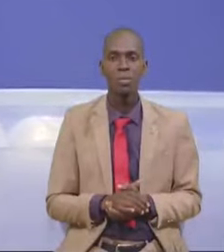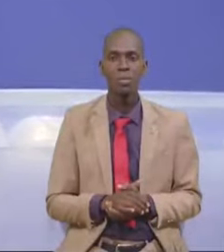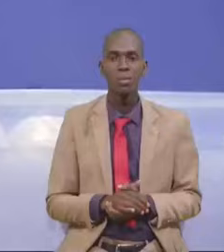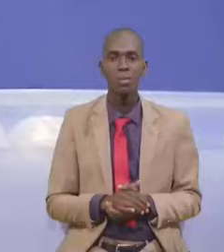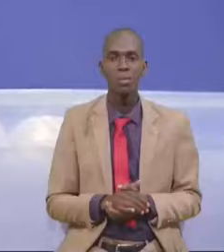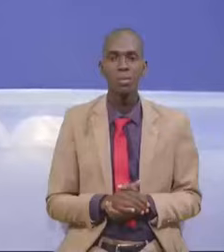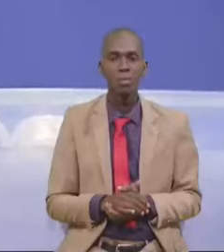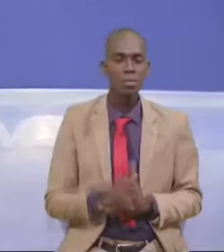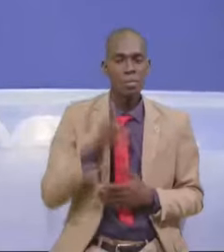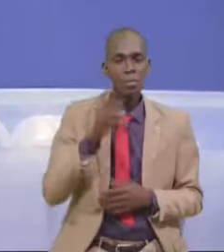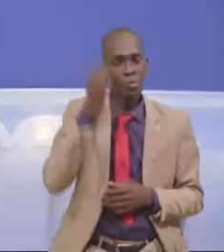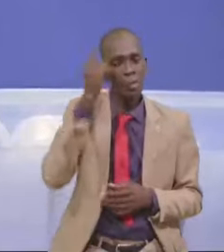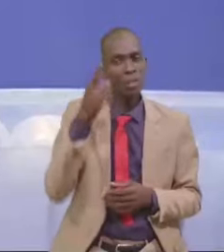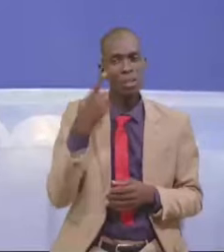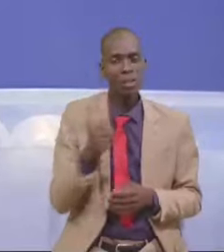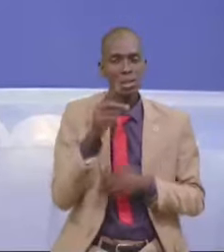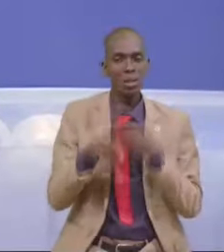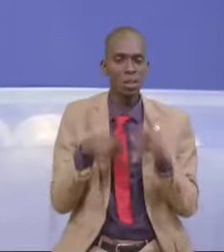Vous voyez le type de vérité dont il parle.